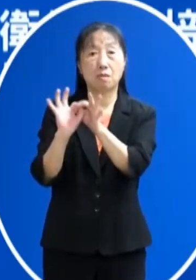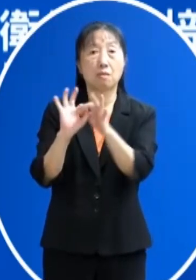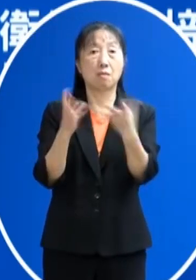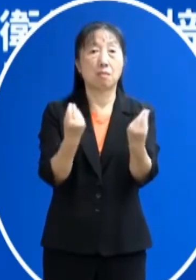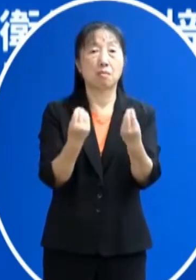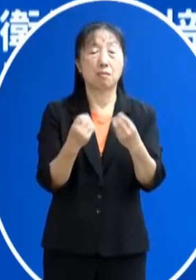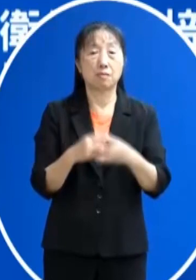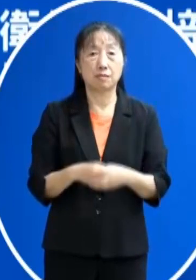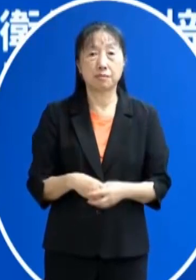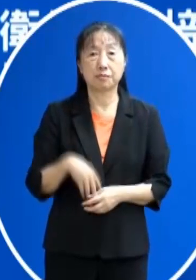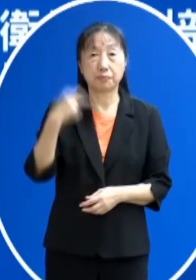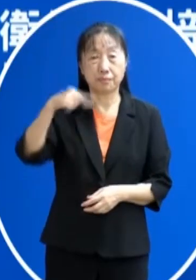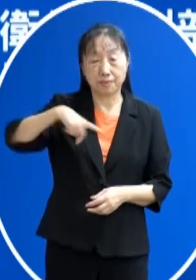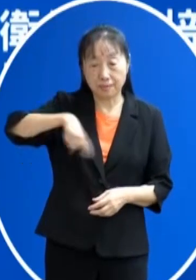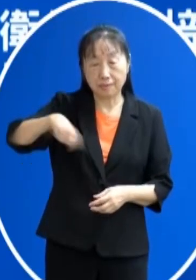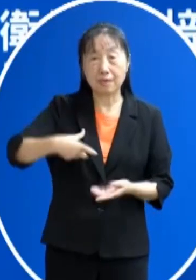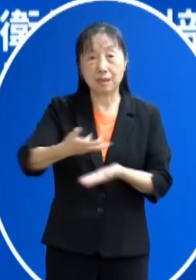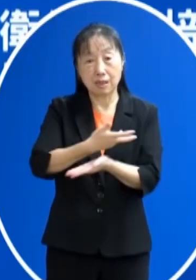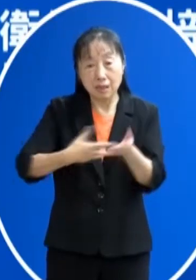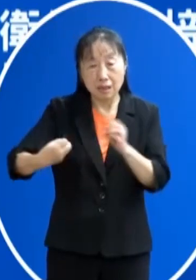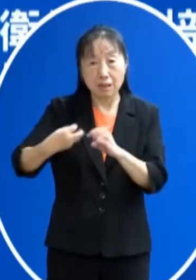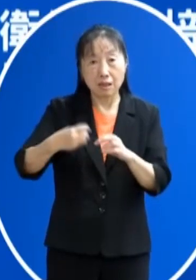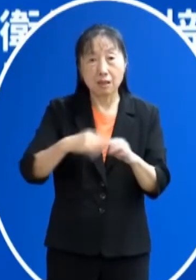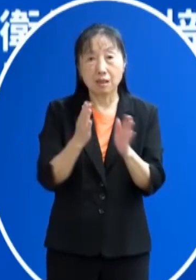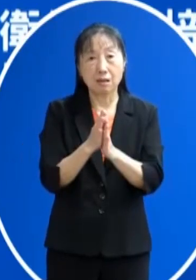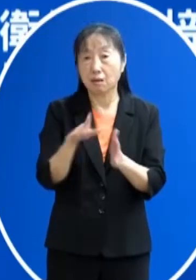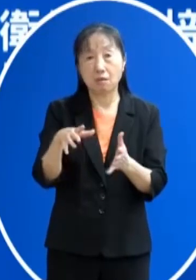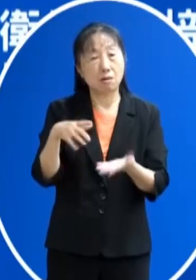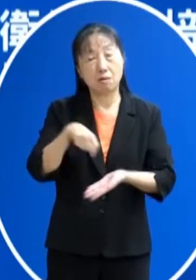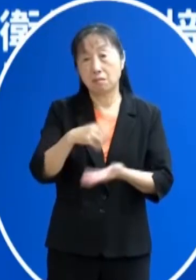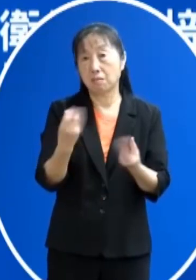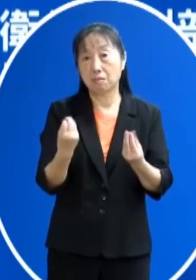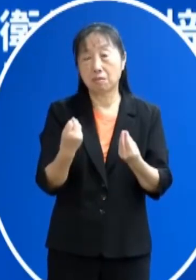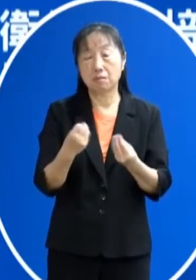联络，也没有跟他们讨论任何有关这些事情。